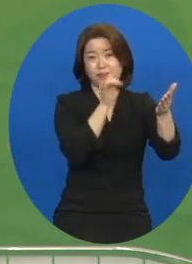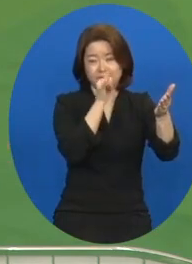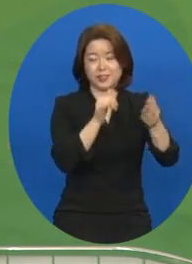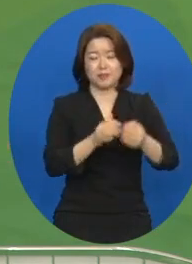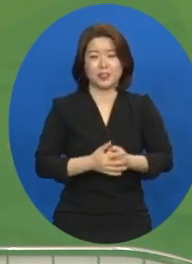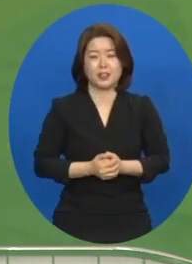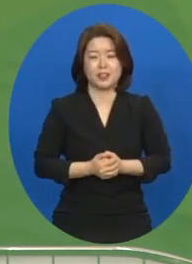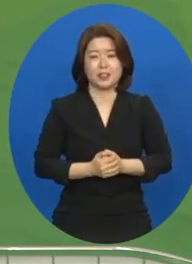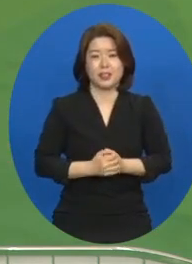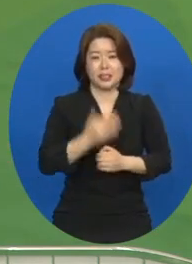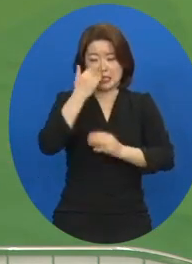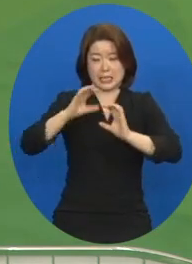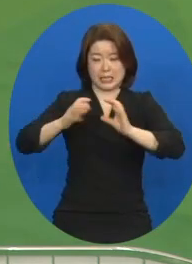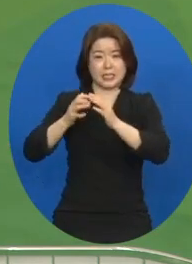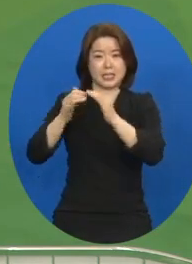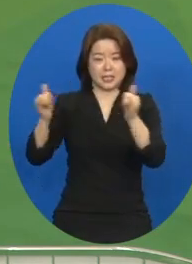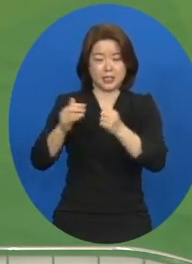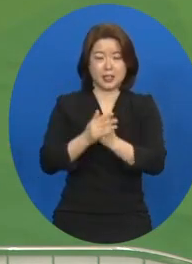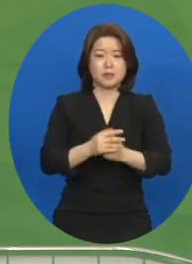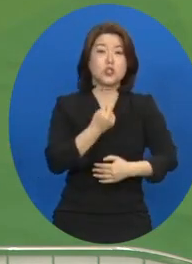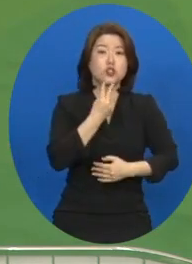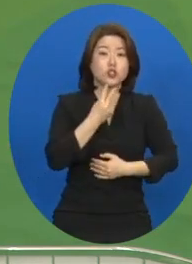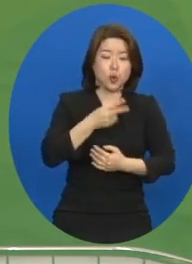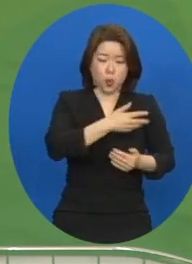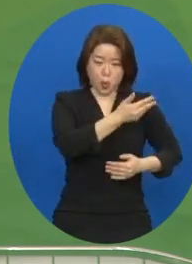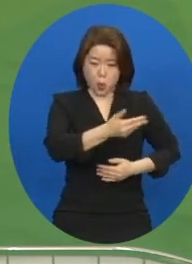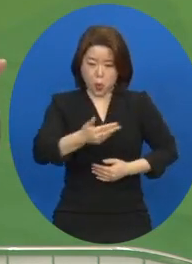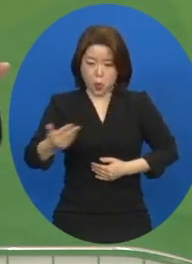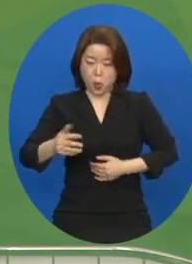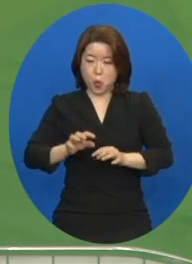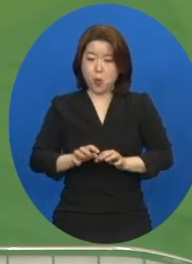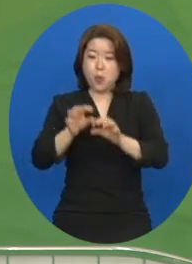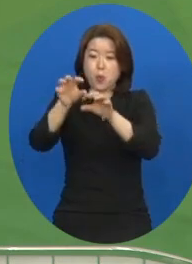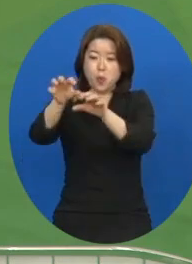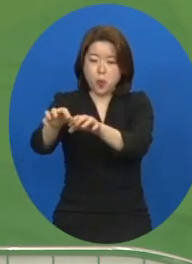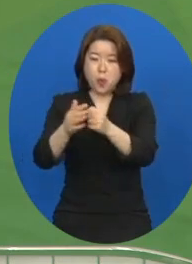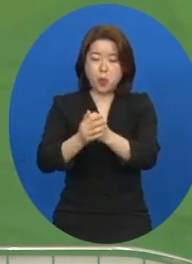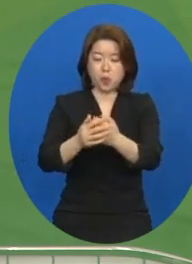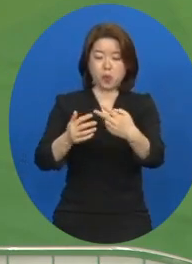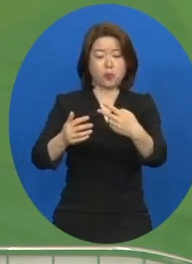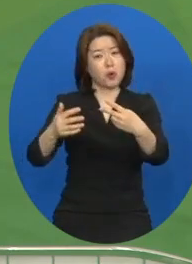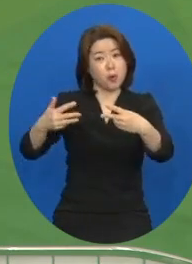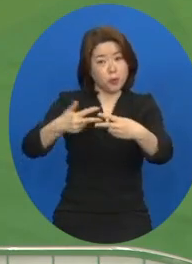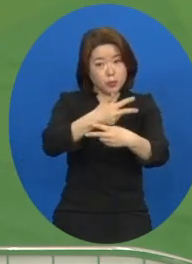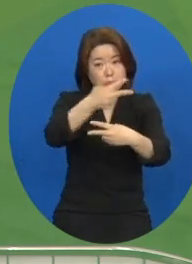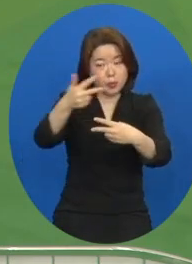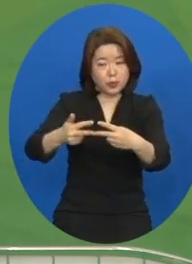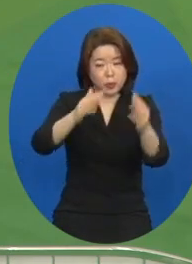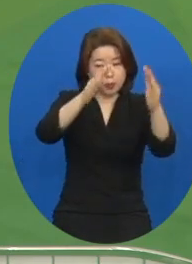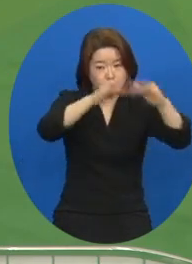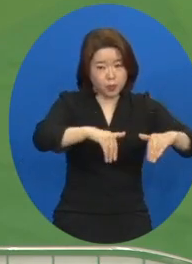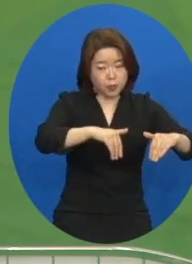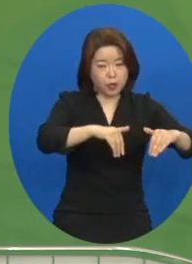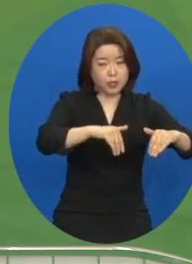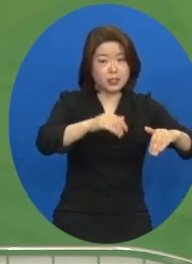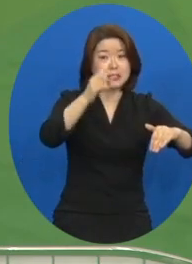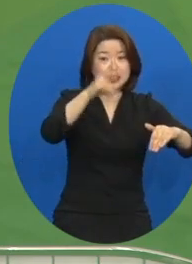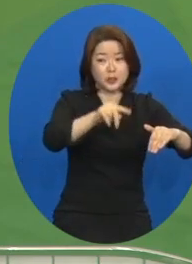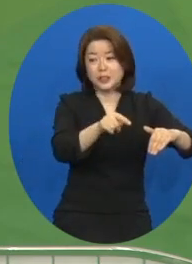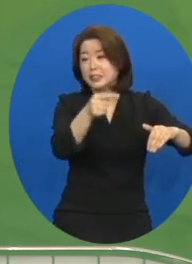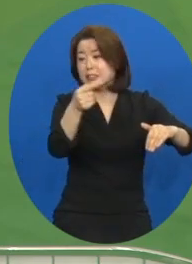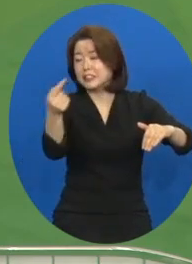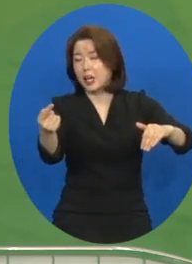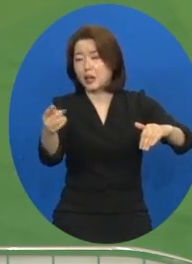이스라엘 백성이 요단강을 건너고 여리고성을 무너뜨리고 그리고 그 다음 성이 아주 작은